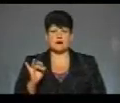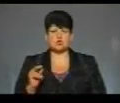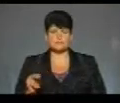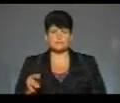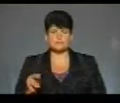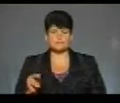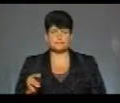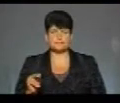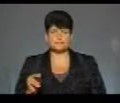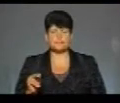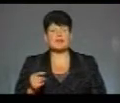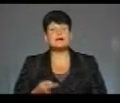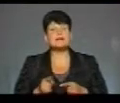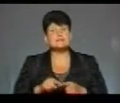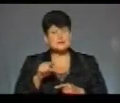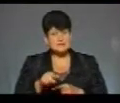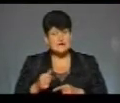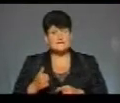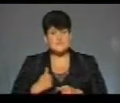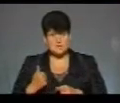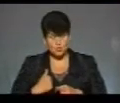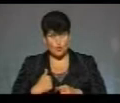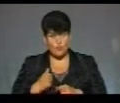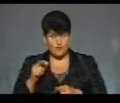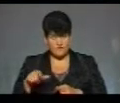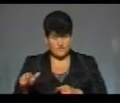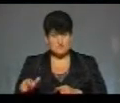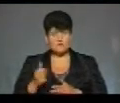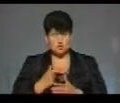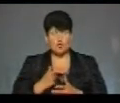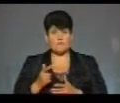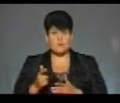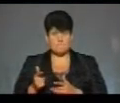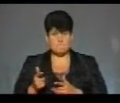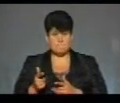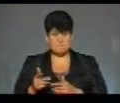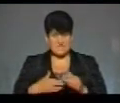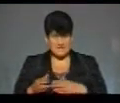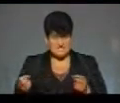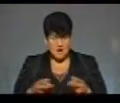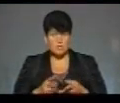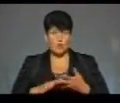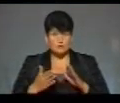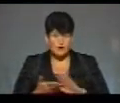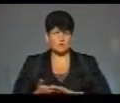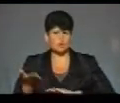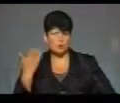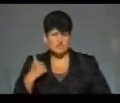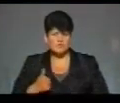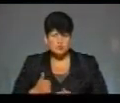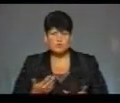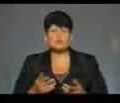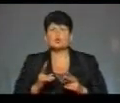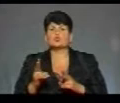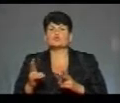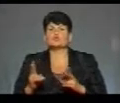Власне, чи це військові з військовою спеціальністю, підготовкою, чи це контрактники, чи це колишні військові, чи це ті,